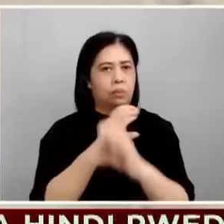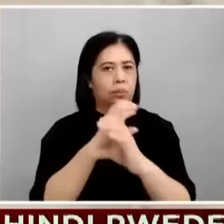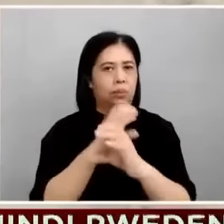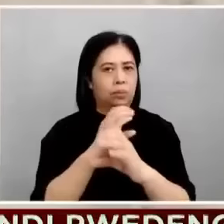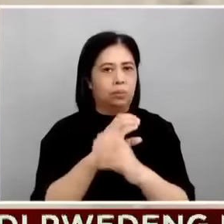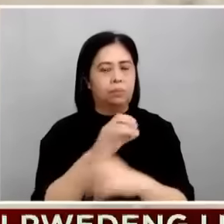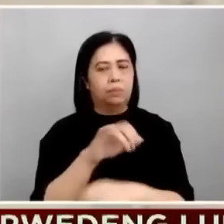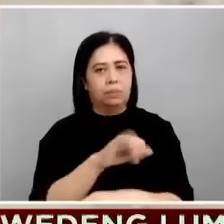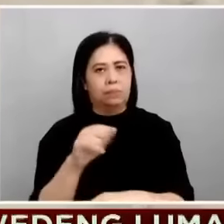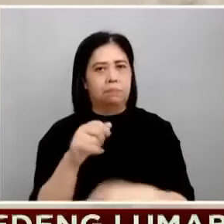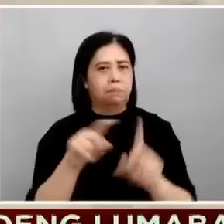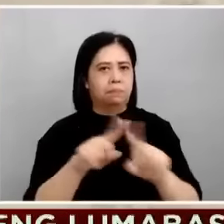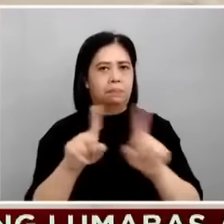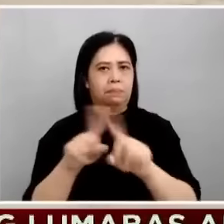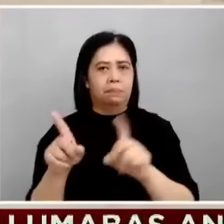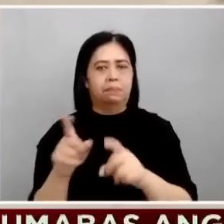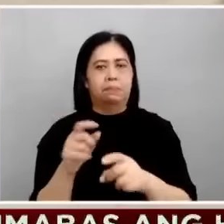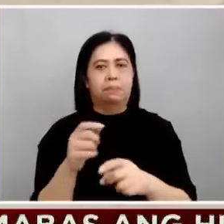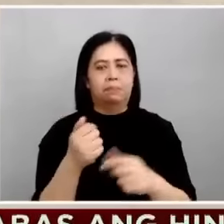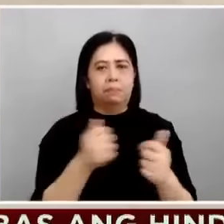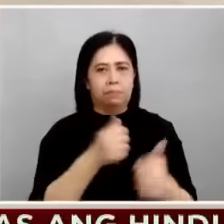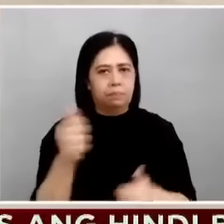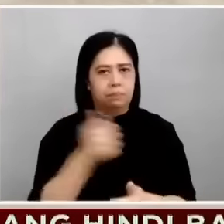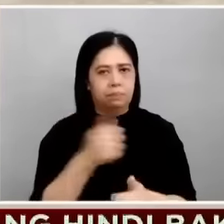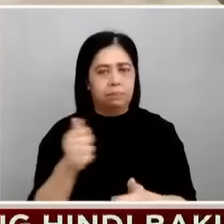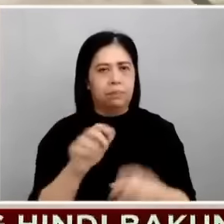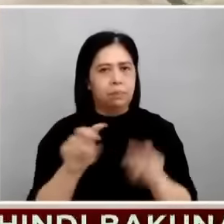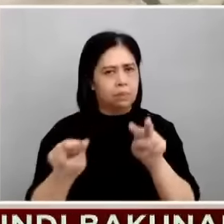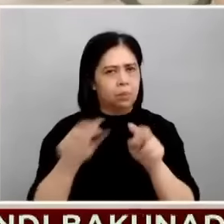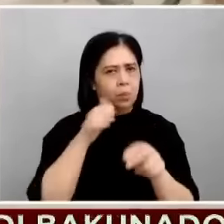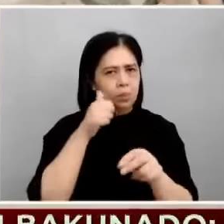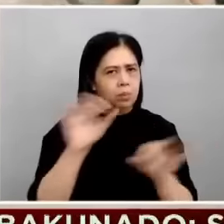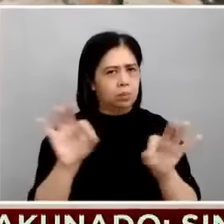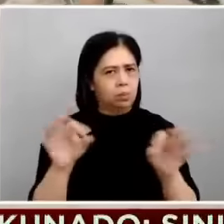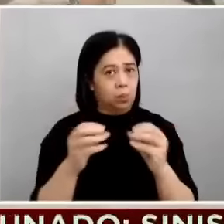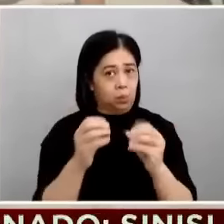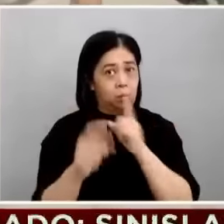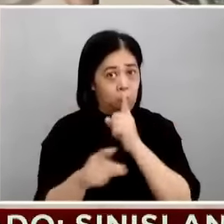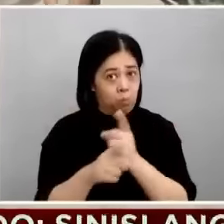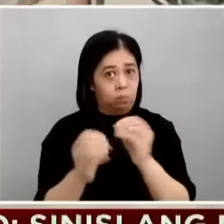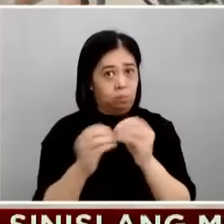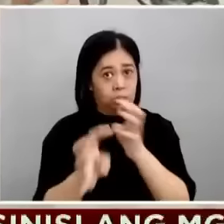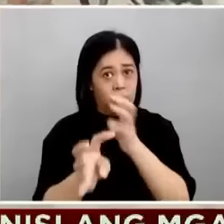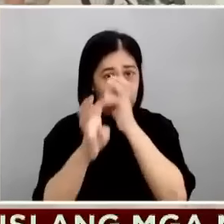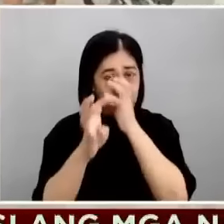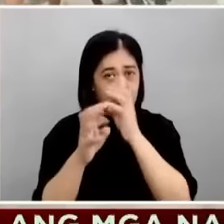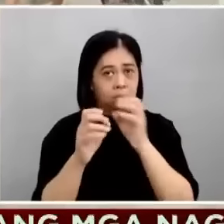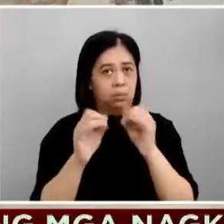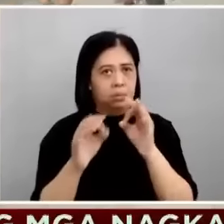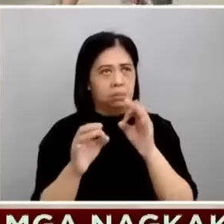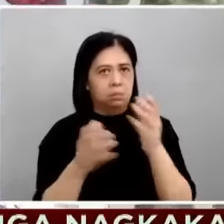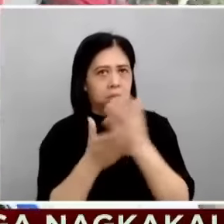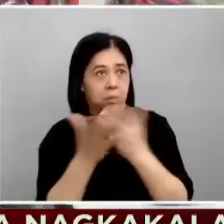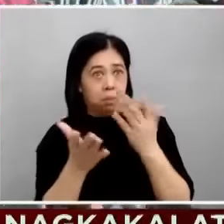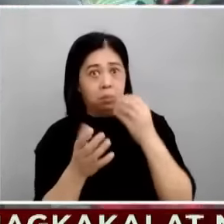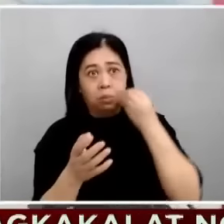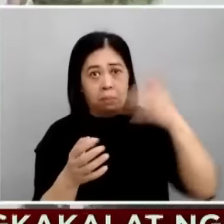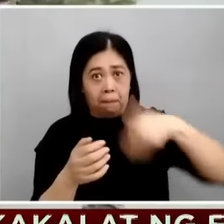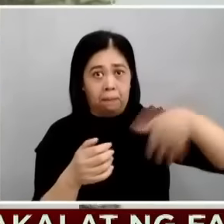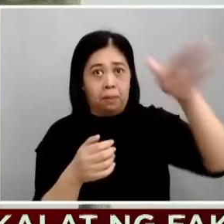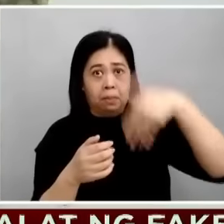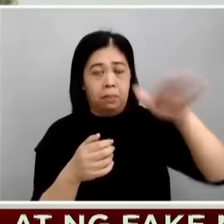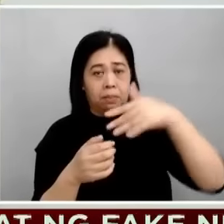mga sasakyan. At yun nga yung antabayanan natin bukas kung talagang mas magiging mahigpit sila at kung meron na hindi papayagan at papabalikin sa